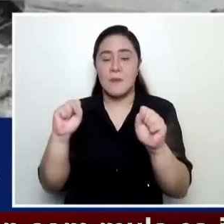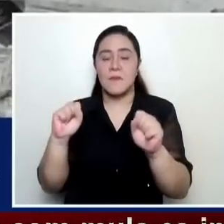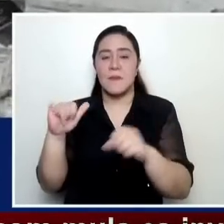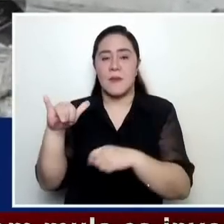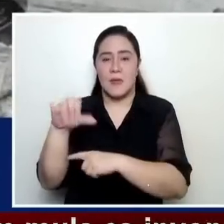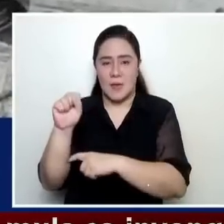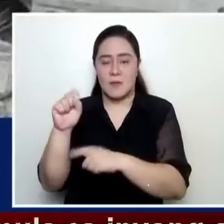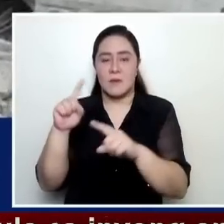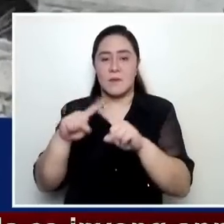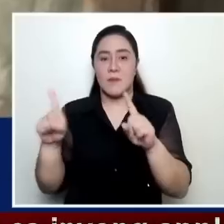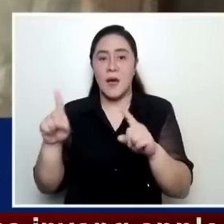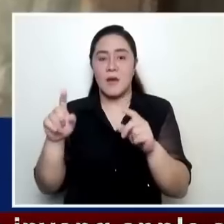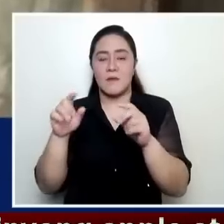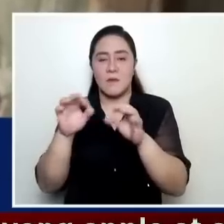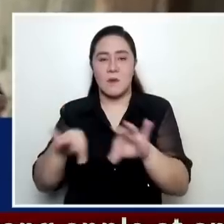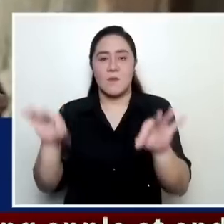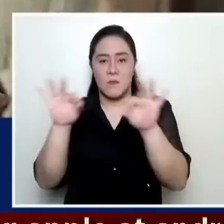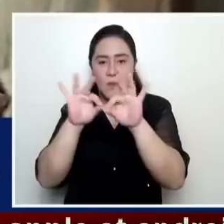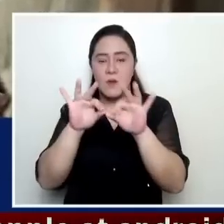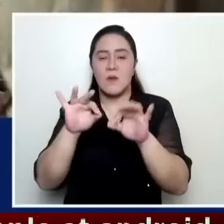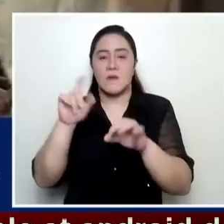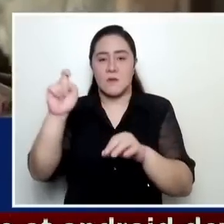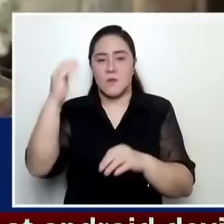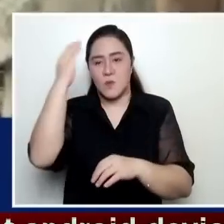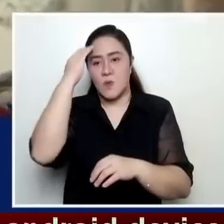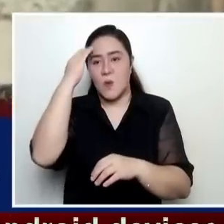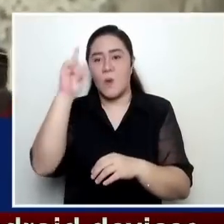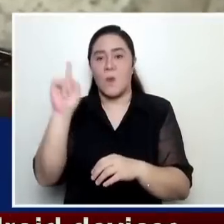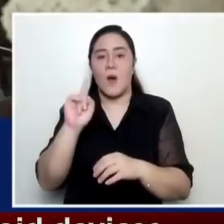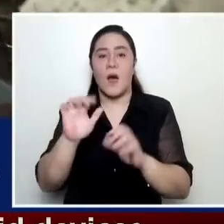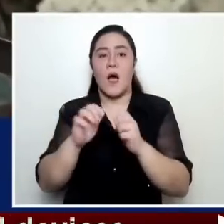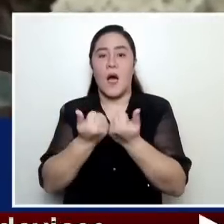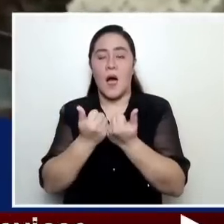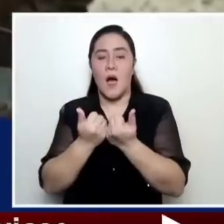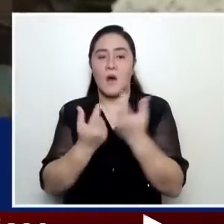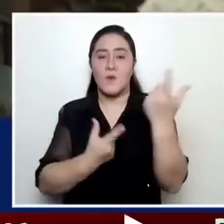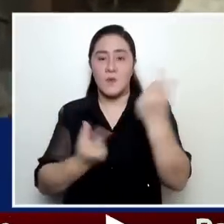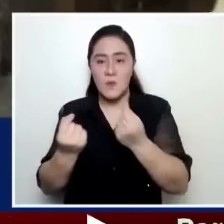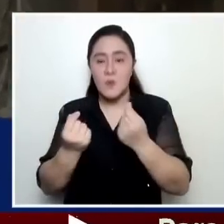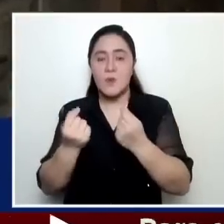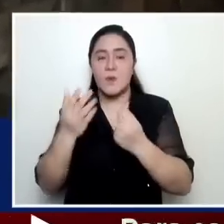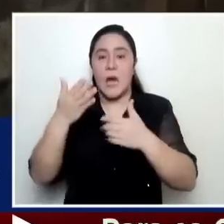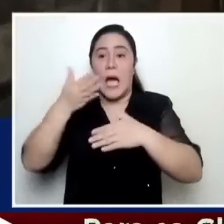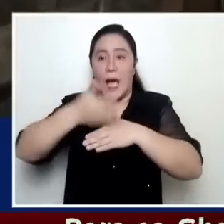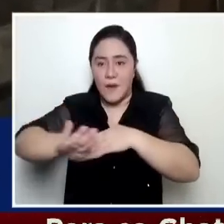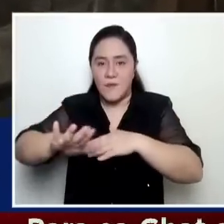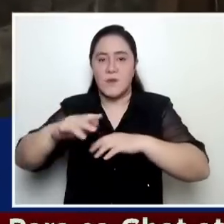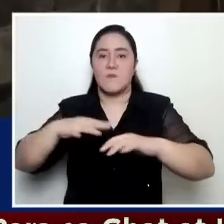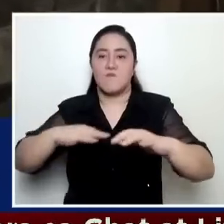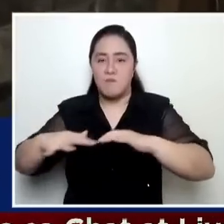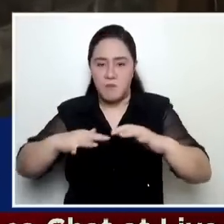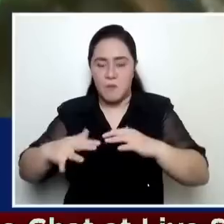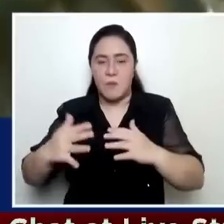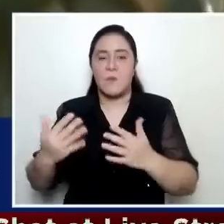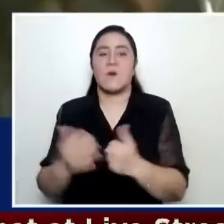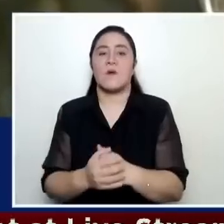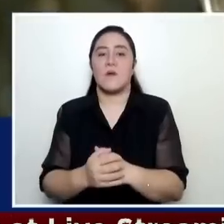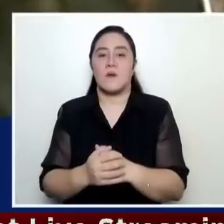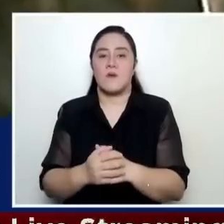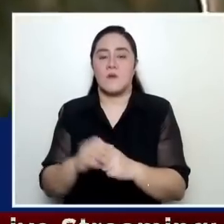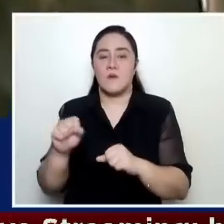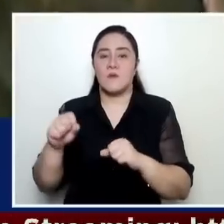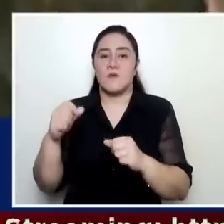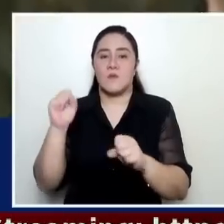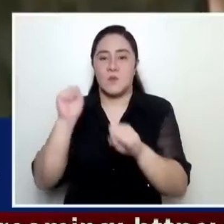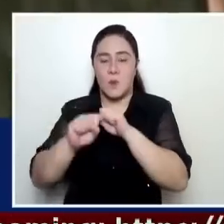respond properly during aftershocks. Kasi malakas pa po ang posibleng aftershock, and just to brief po ang mga local